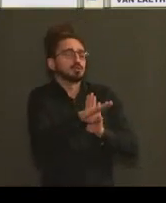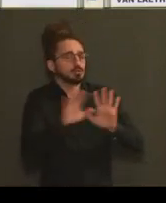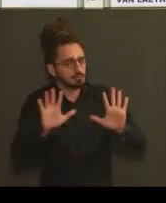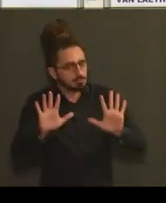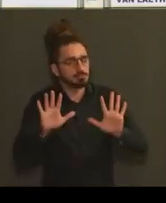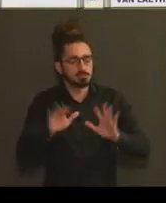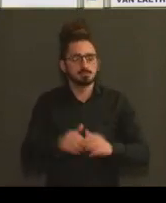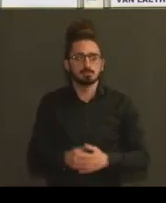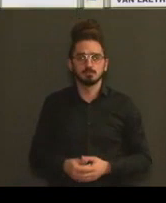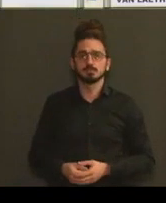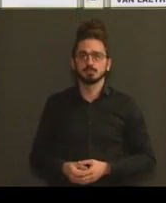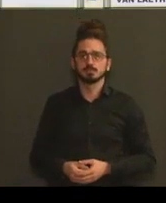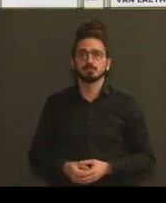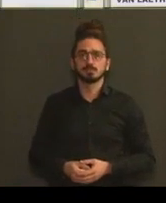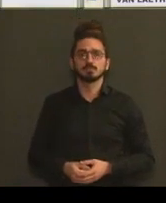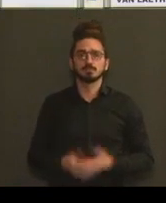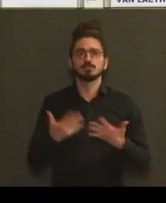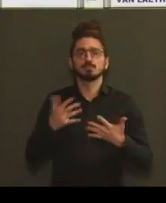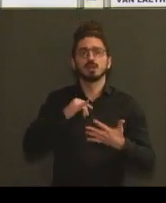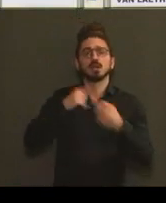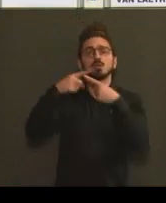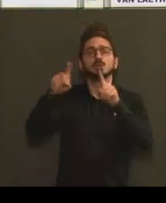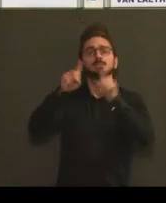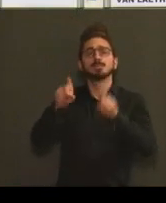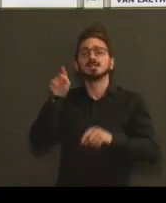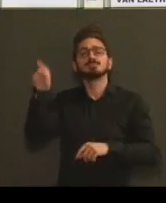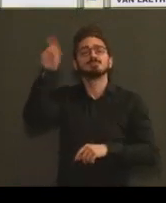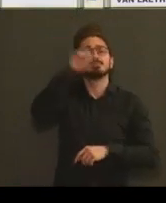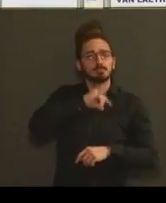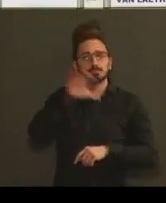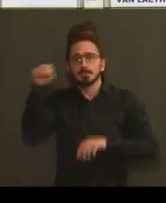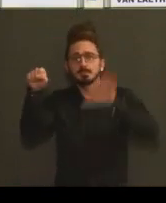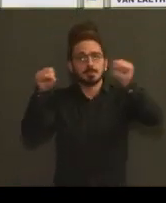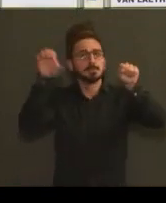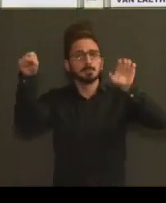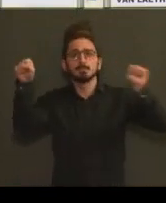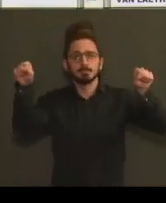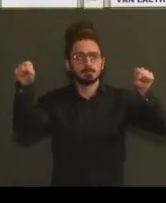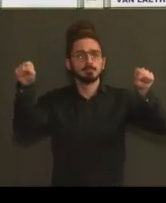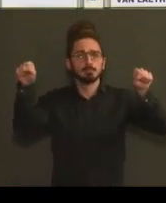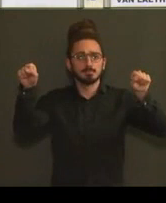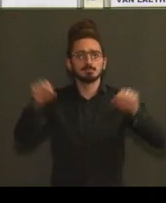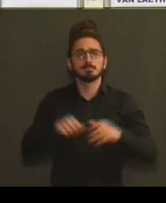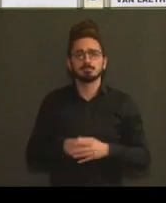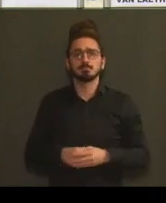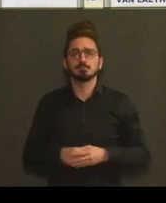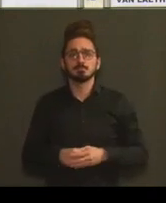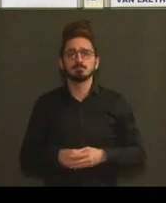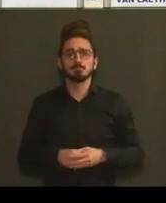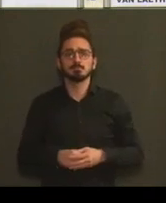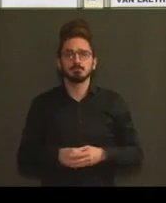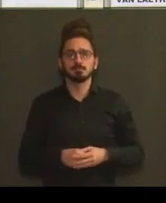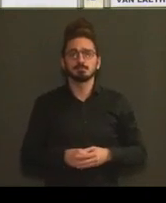détecté sur notre territoire. En faible quantité, il y a actuellement 8 cas qui ont été reconnus. Si on s'intéresse